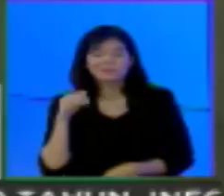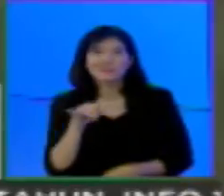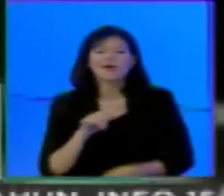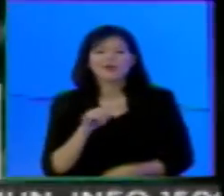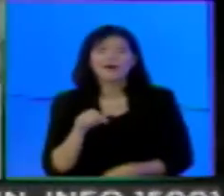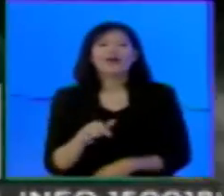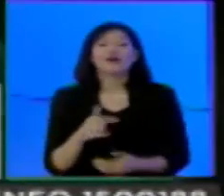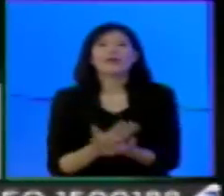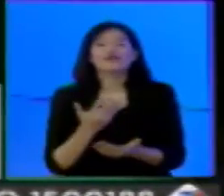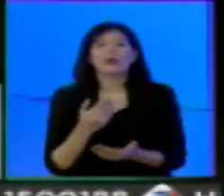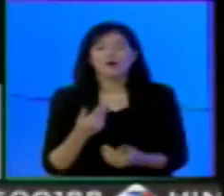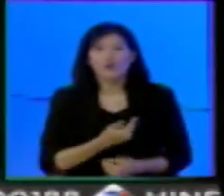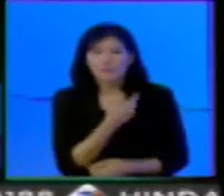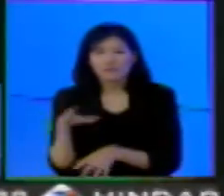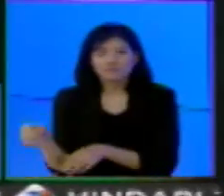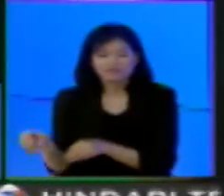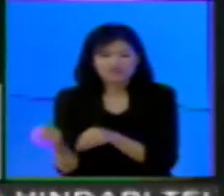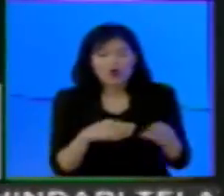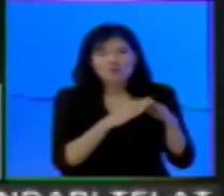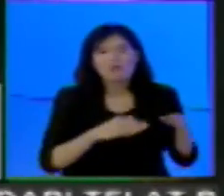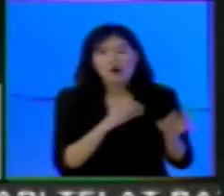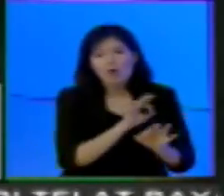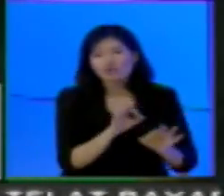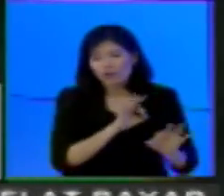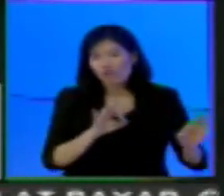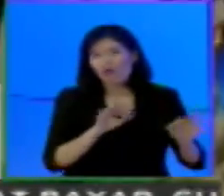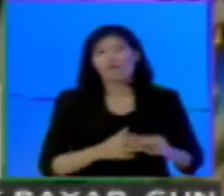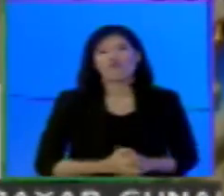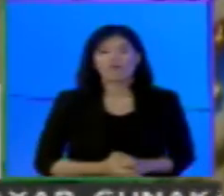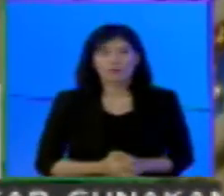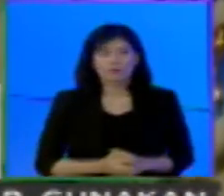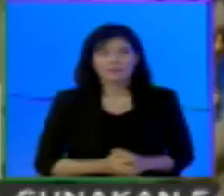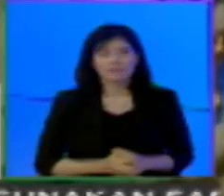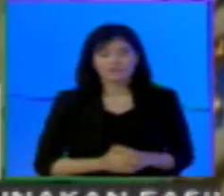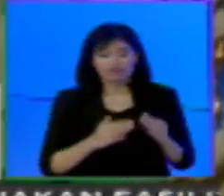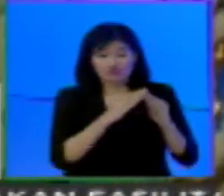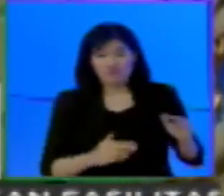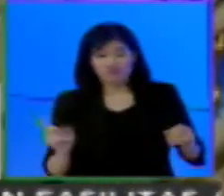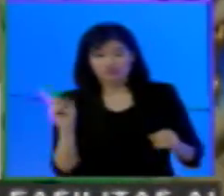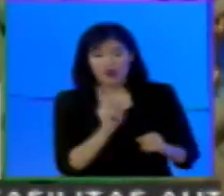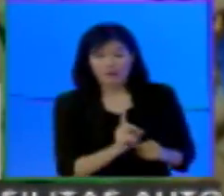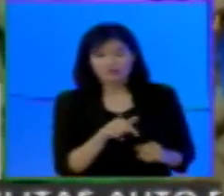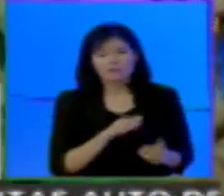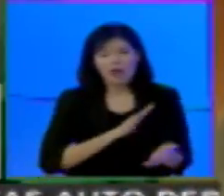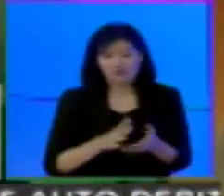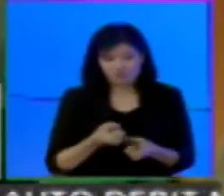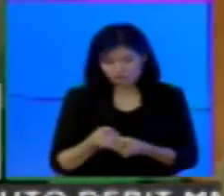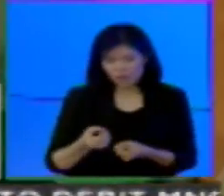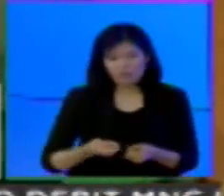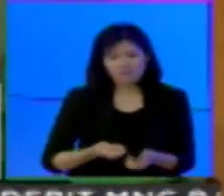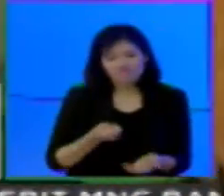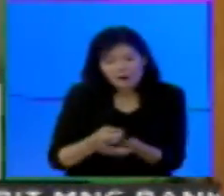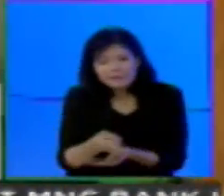Namun ternyata korban justru dibawa ke sebuah rumah kosong di Jalan Rumbia. Sampai di lokasi, korban diancam dengan pisau, dianiaya dan